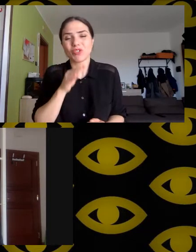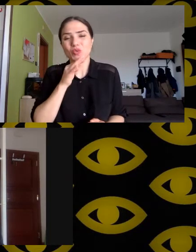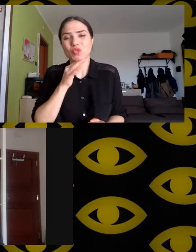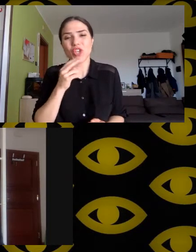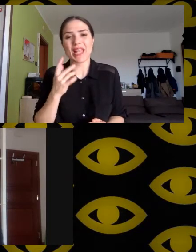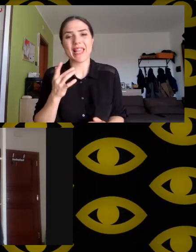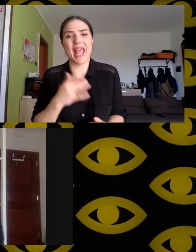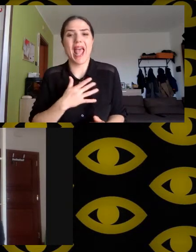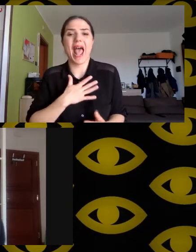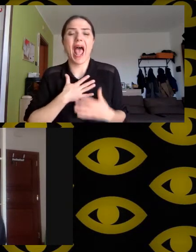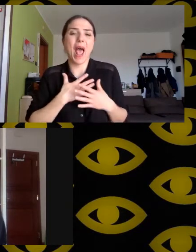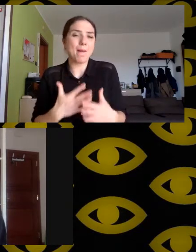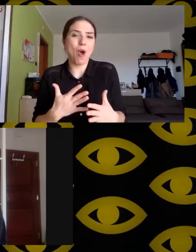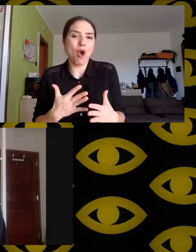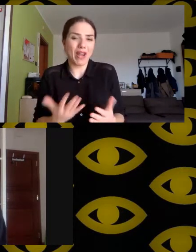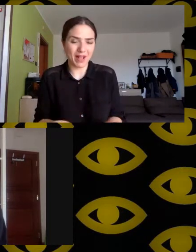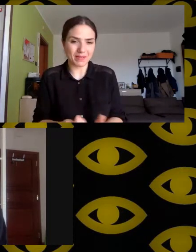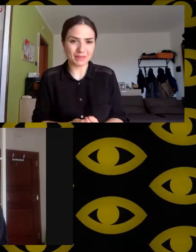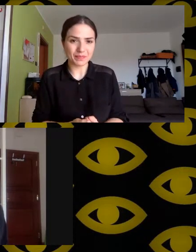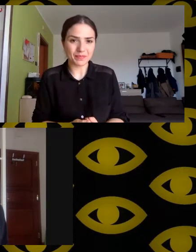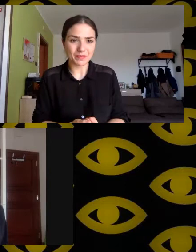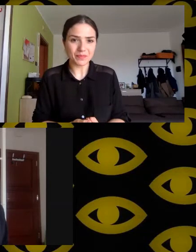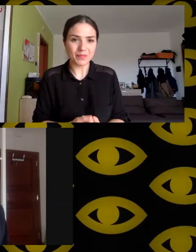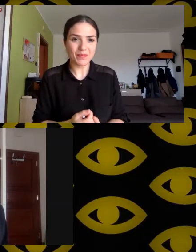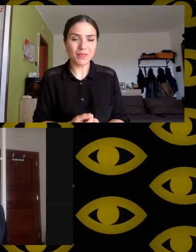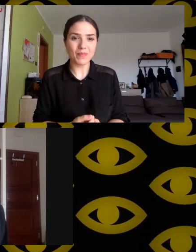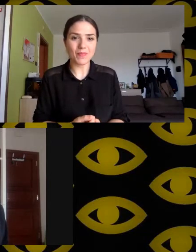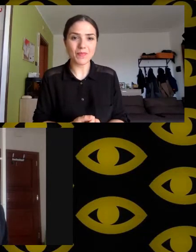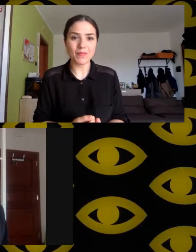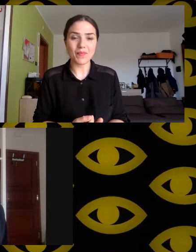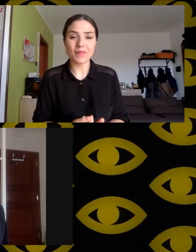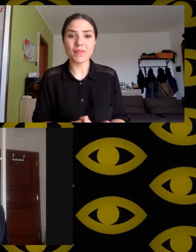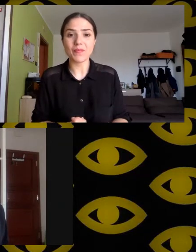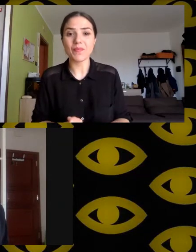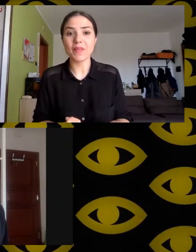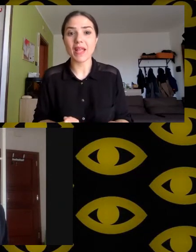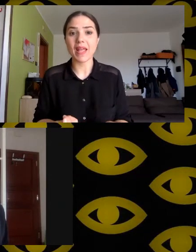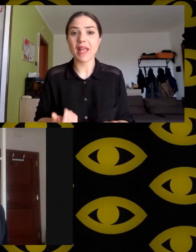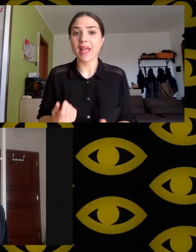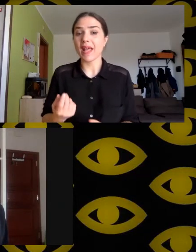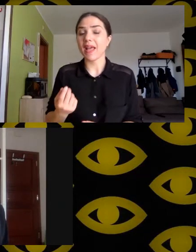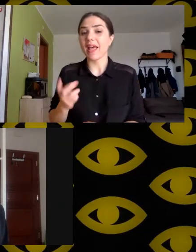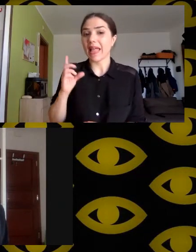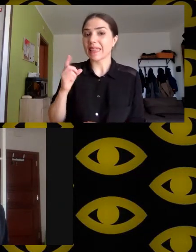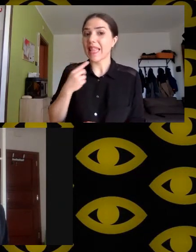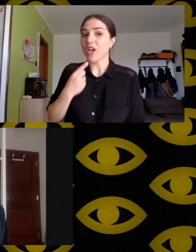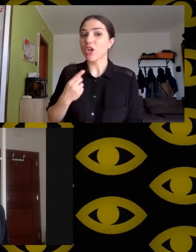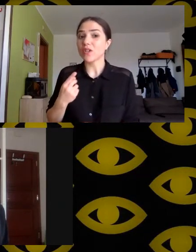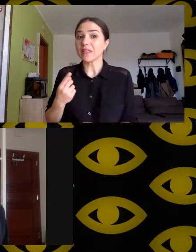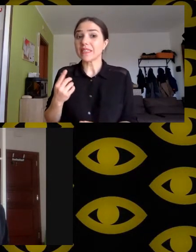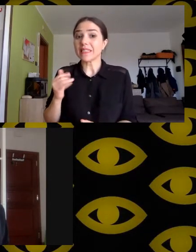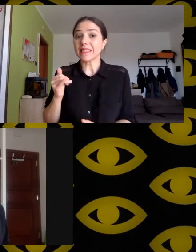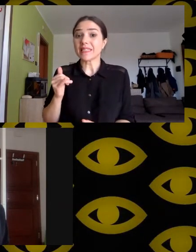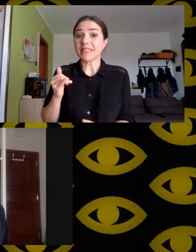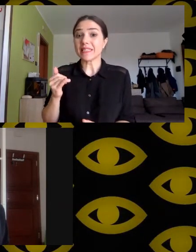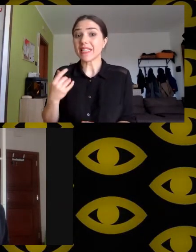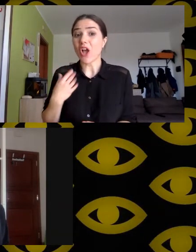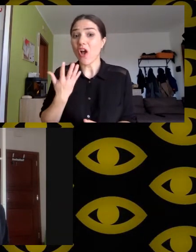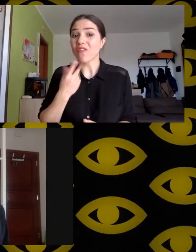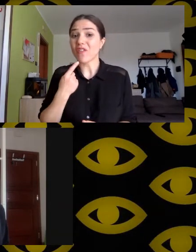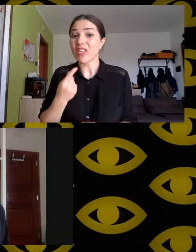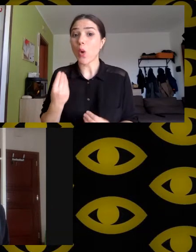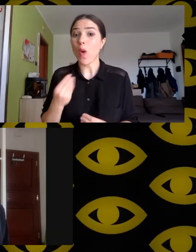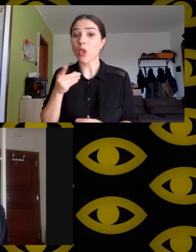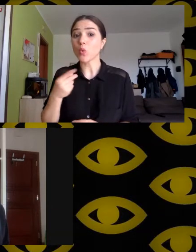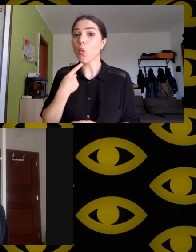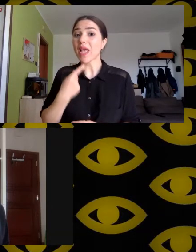spulciarsi internet, che purtroppo è pieno di quella brutta vicenda che ti ha vista protagonista nel momento in cui hai annunciato la tua maternità, ma non è